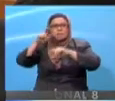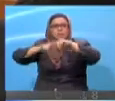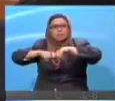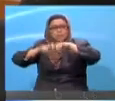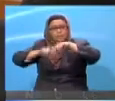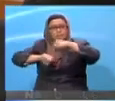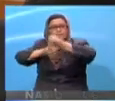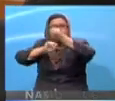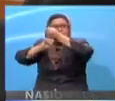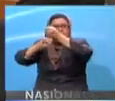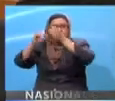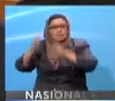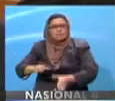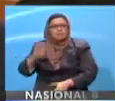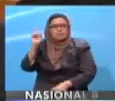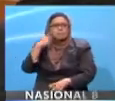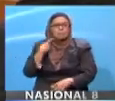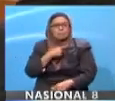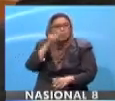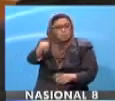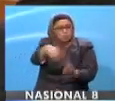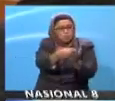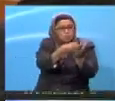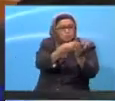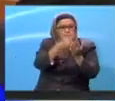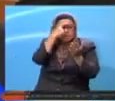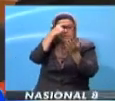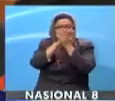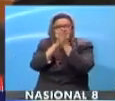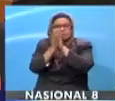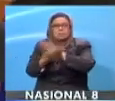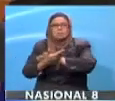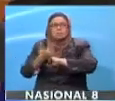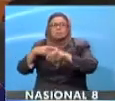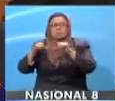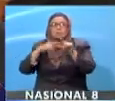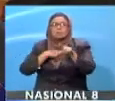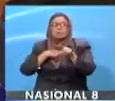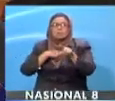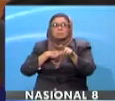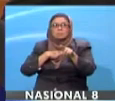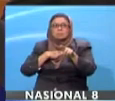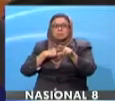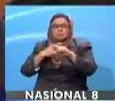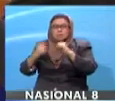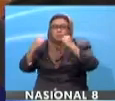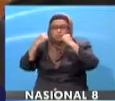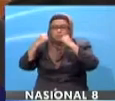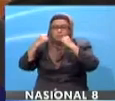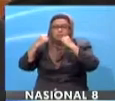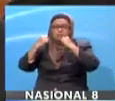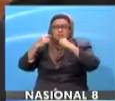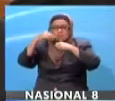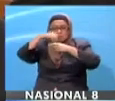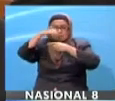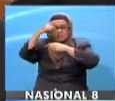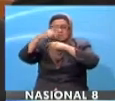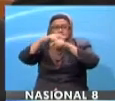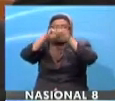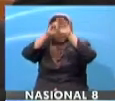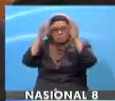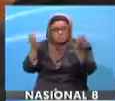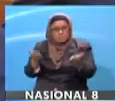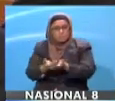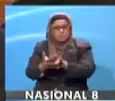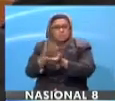semata-mata. Kita memerlukan kewangan untuk menjadi powerhouse di dalam dunia. Kalau kita tak menghantar pemain kita